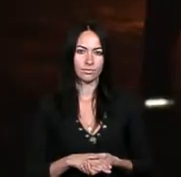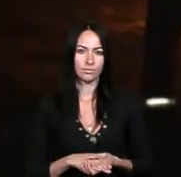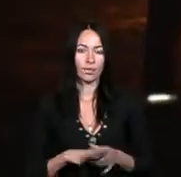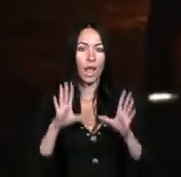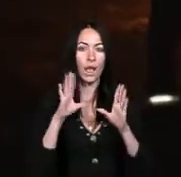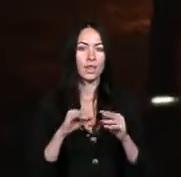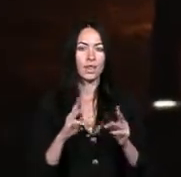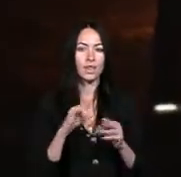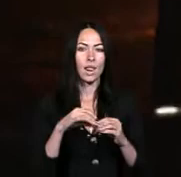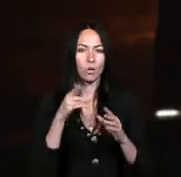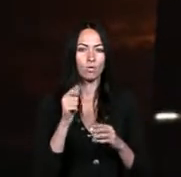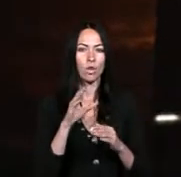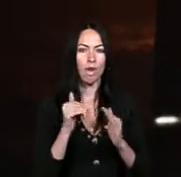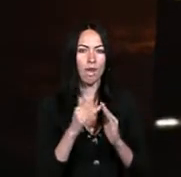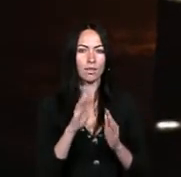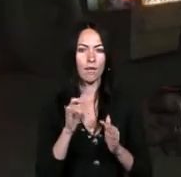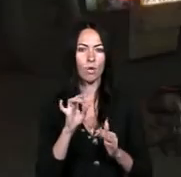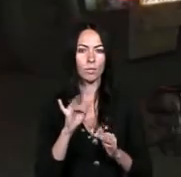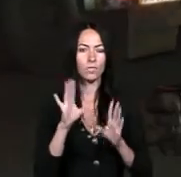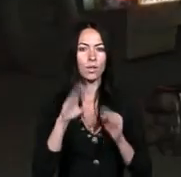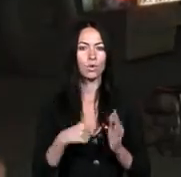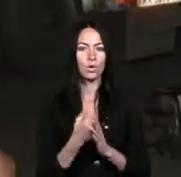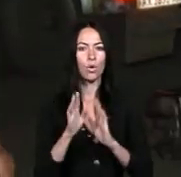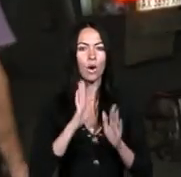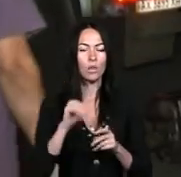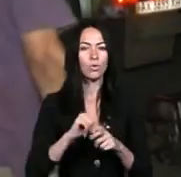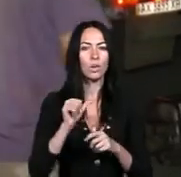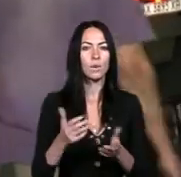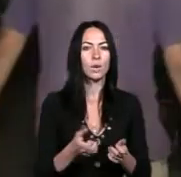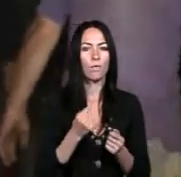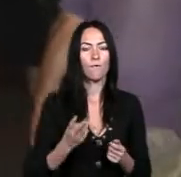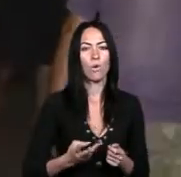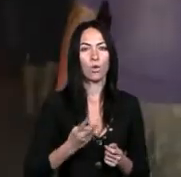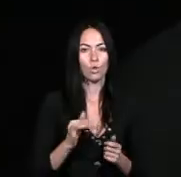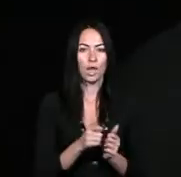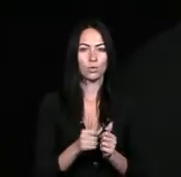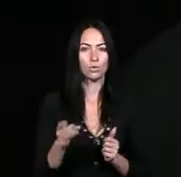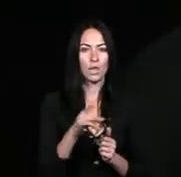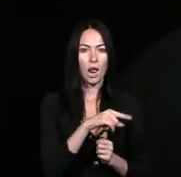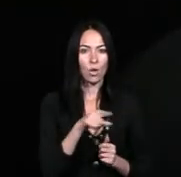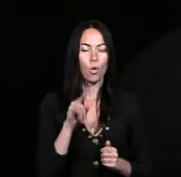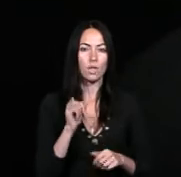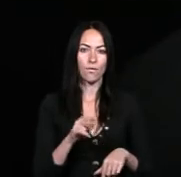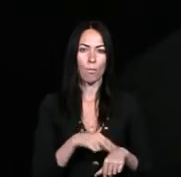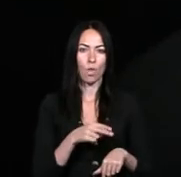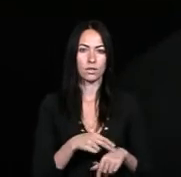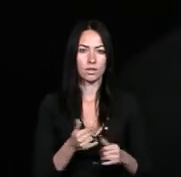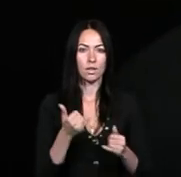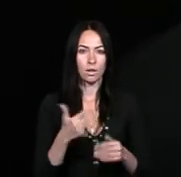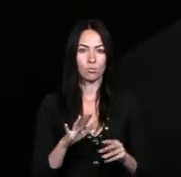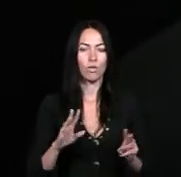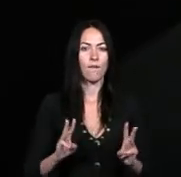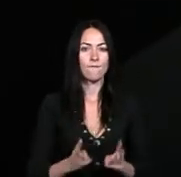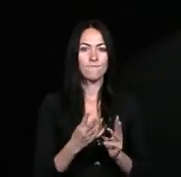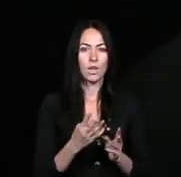Тліючі хати у Горобіївці гасили до ранку. Крім рятувальників тут, волонтери з сусідніх районів та поліцейські. Наразі вигоріло так одне село